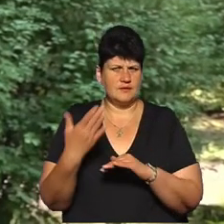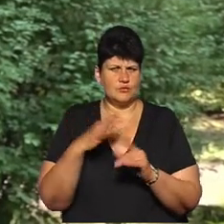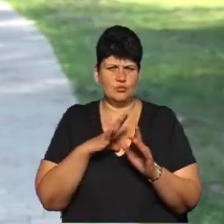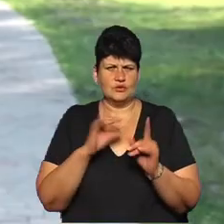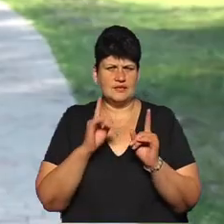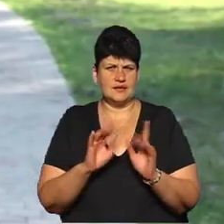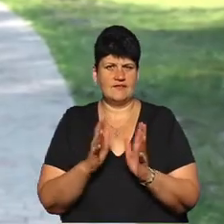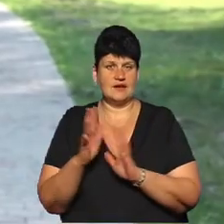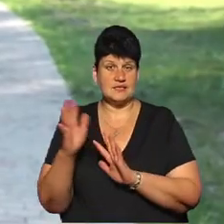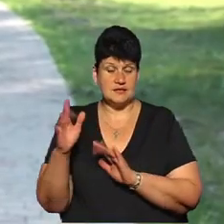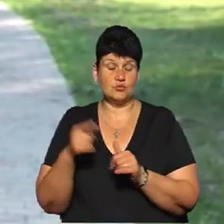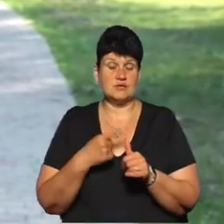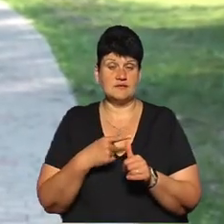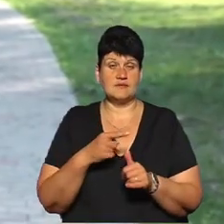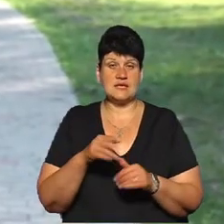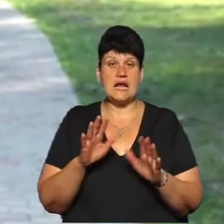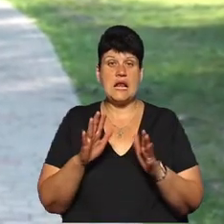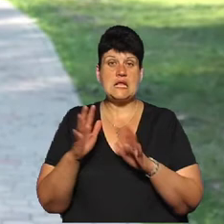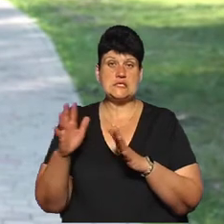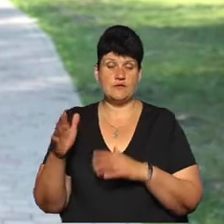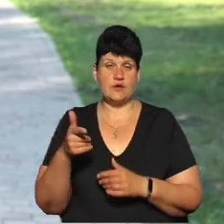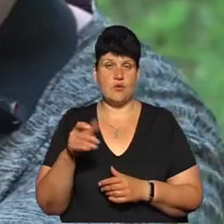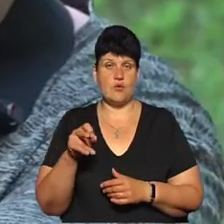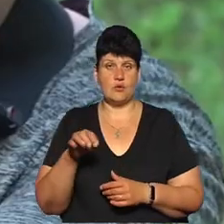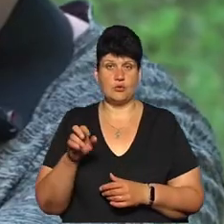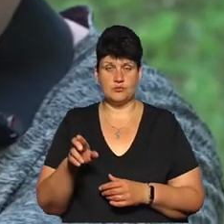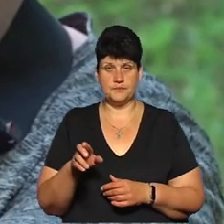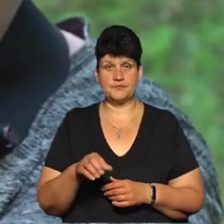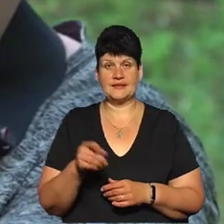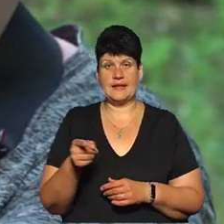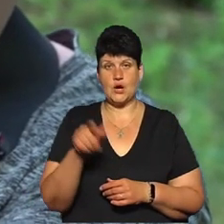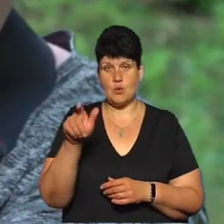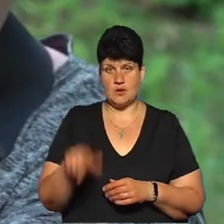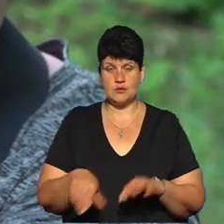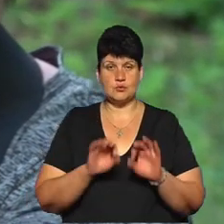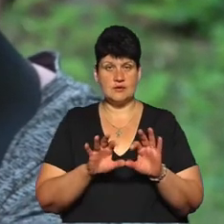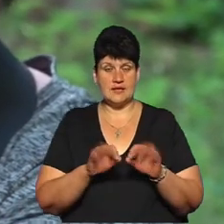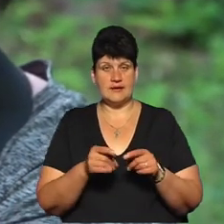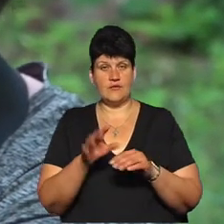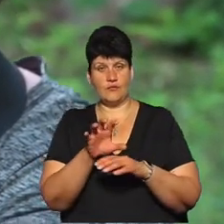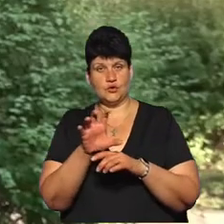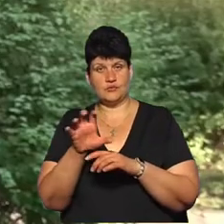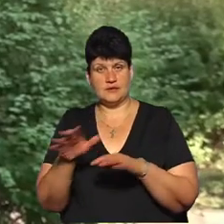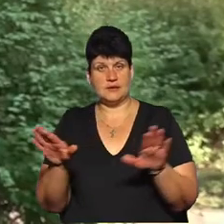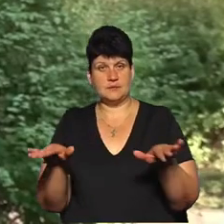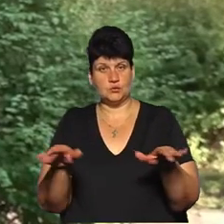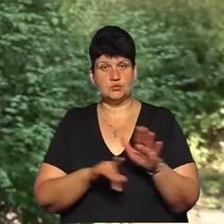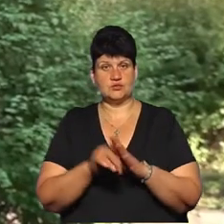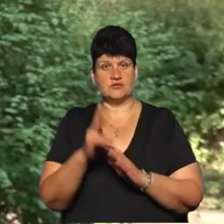називав собі свій голуб. Тернополянин Олександр Гриців розповідає, фотографувати птахів почав 2 роки тому. Я